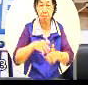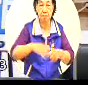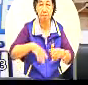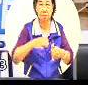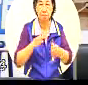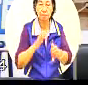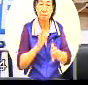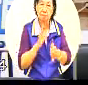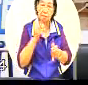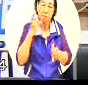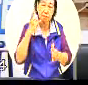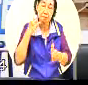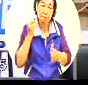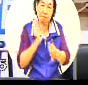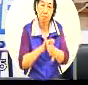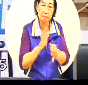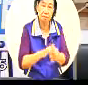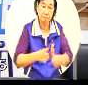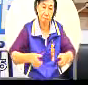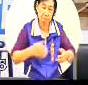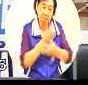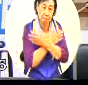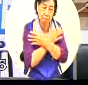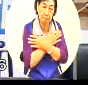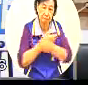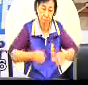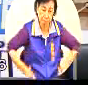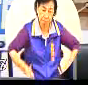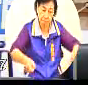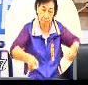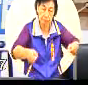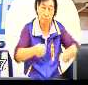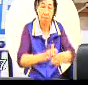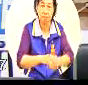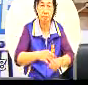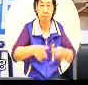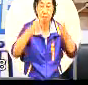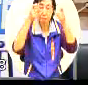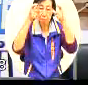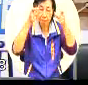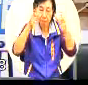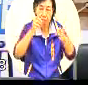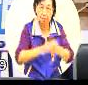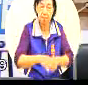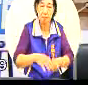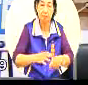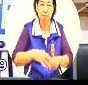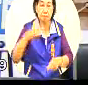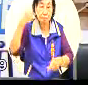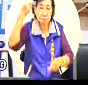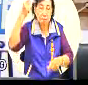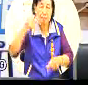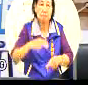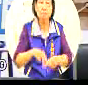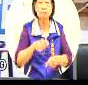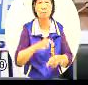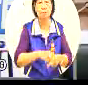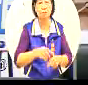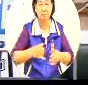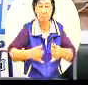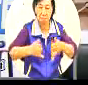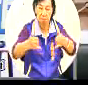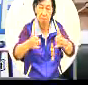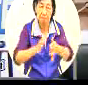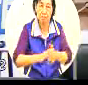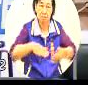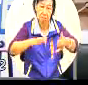市的街道行走的时候，他们感受到的却是道路不平，甚至是没有行